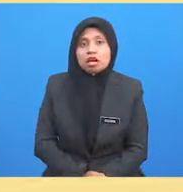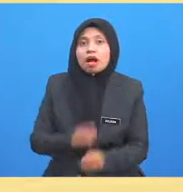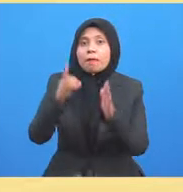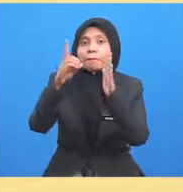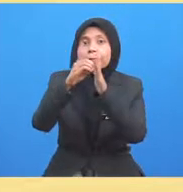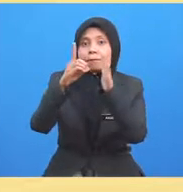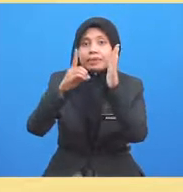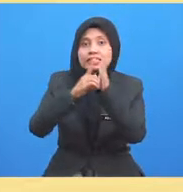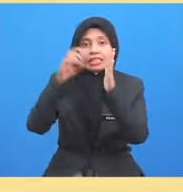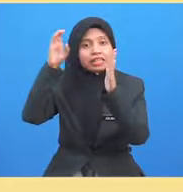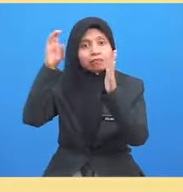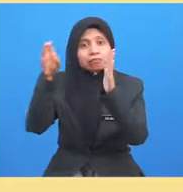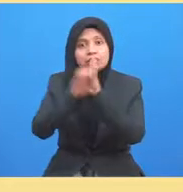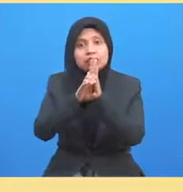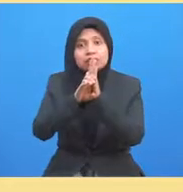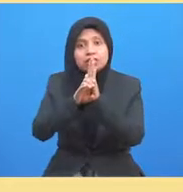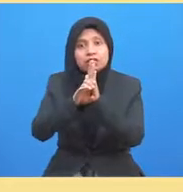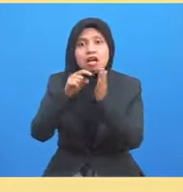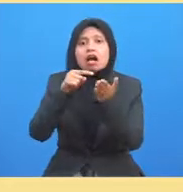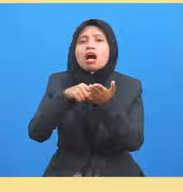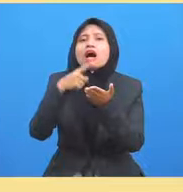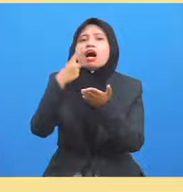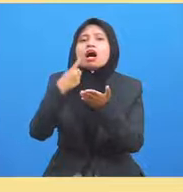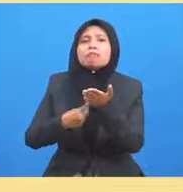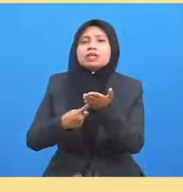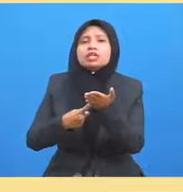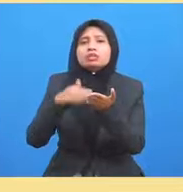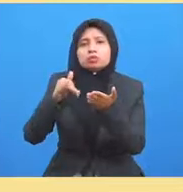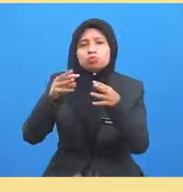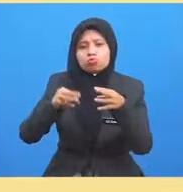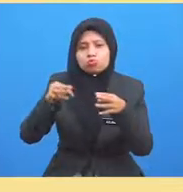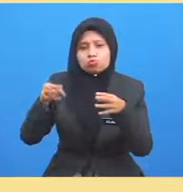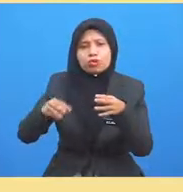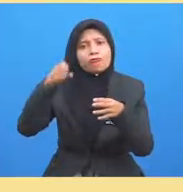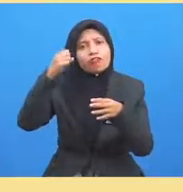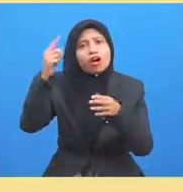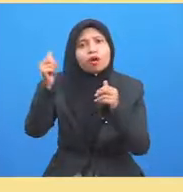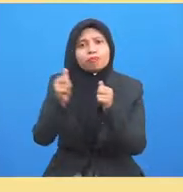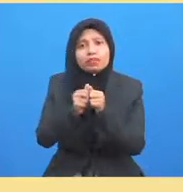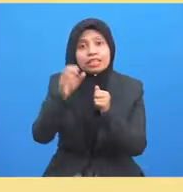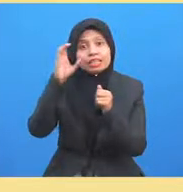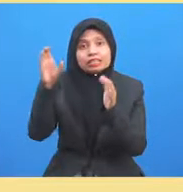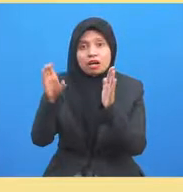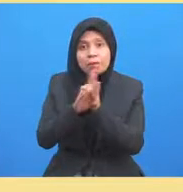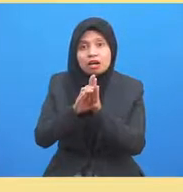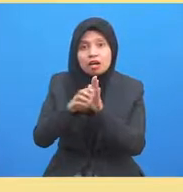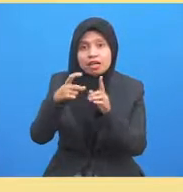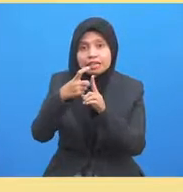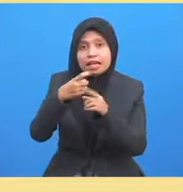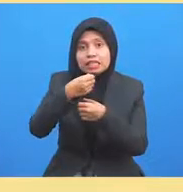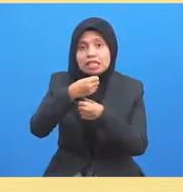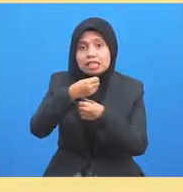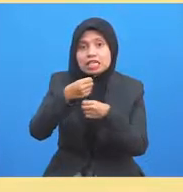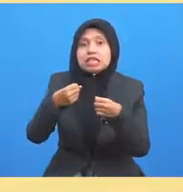Berdasarkan gambar ini, apakah yang dapat murid-murid jelaskan mengenai gambar tersebut dari segi reka